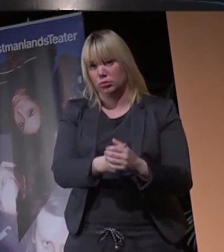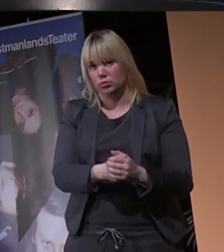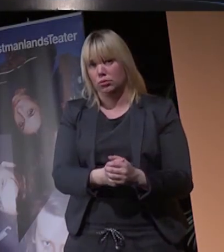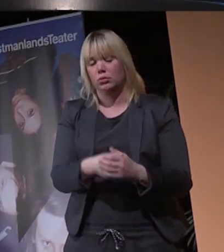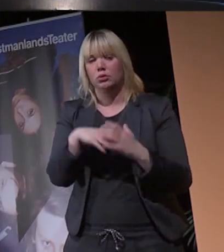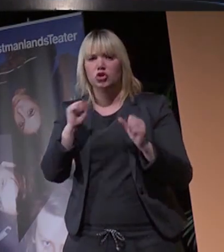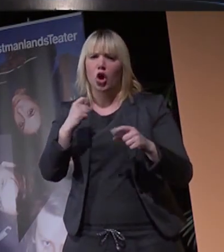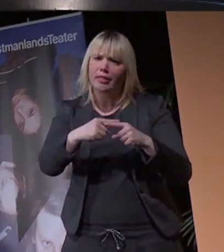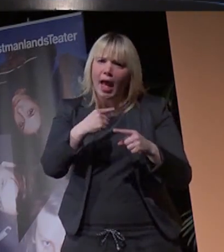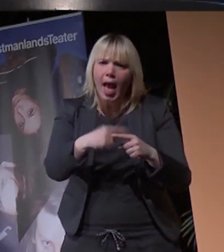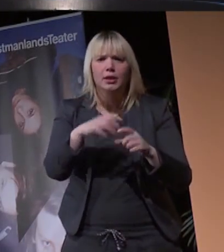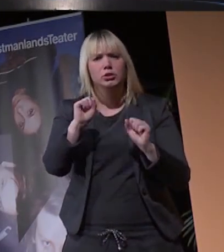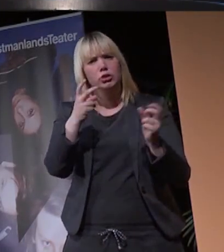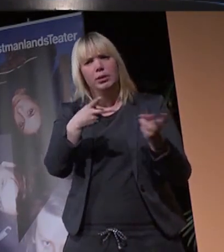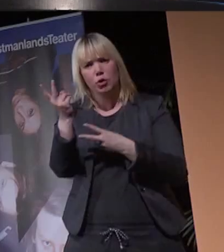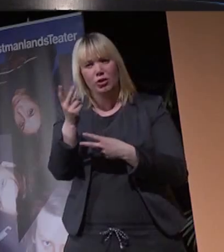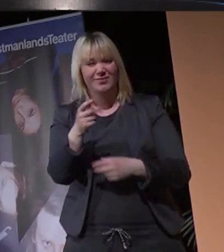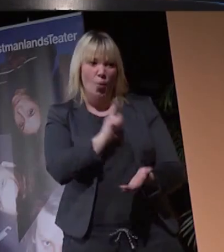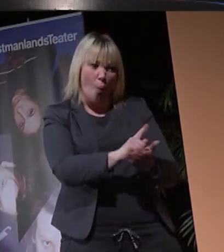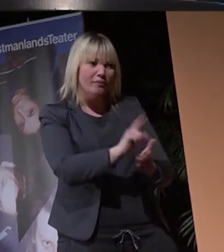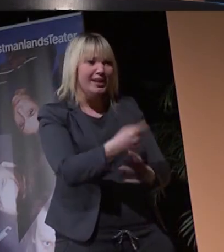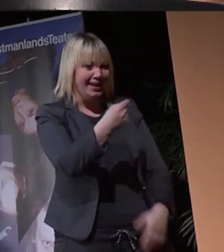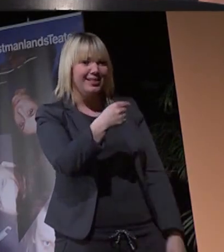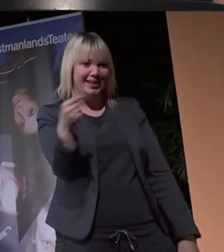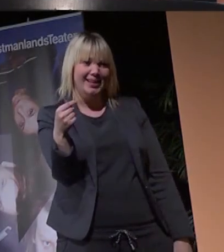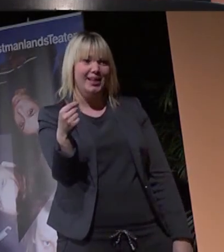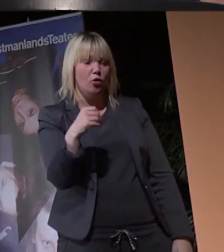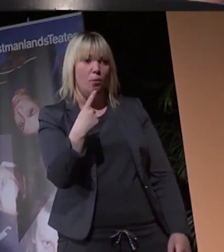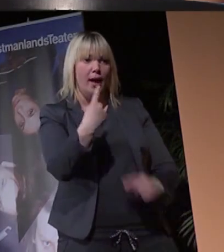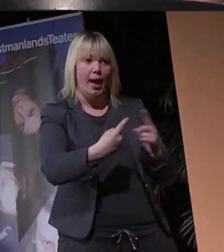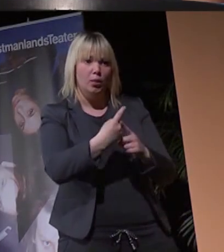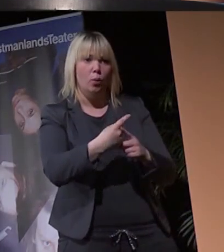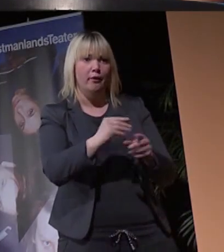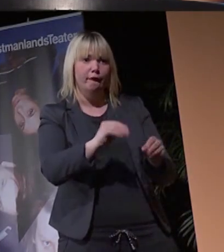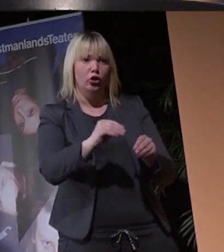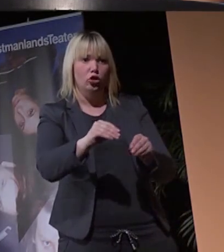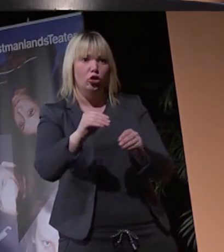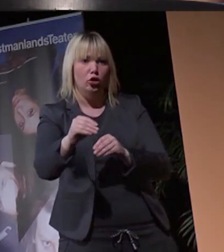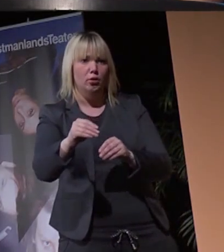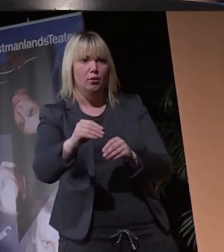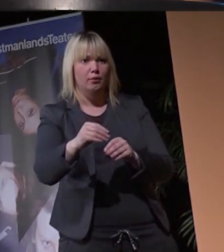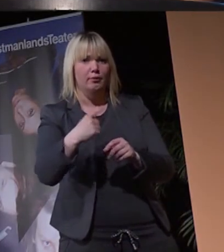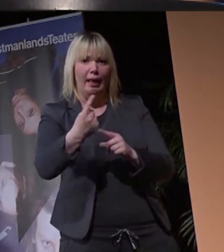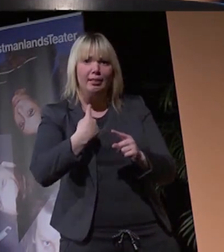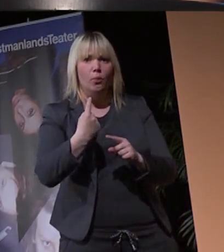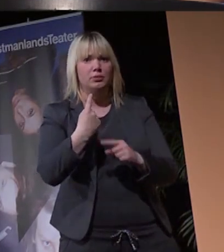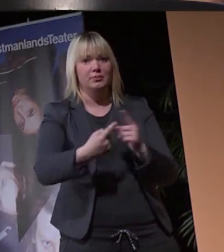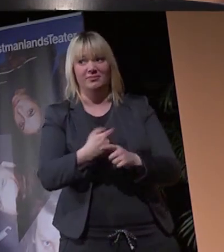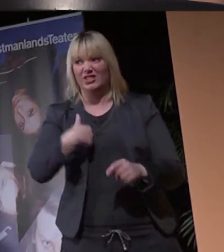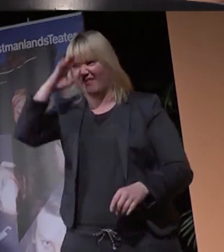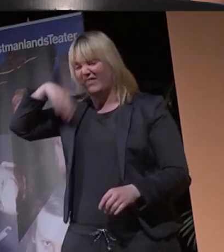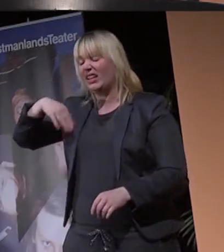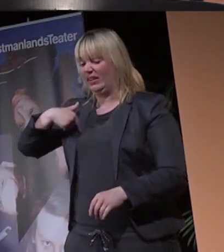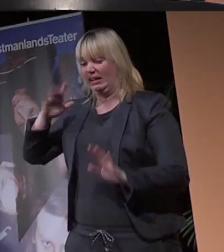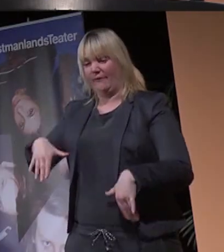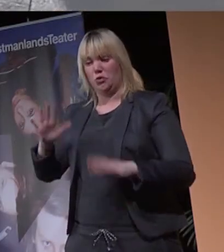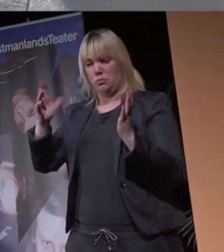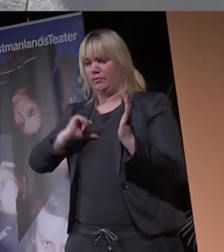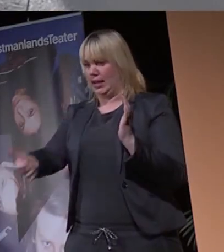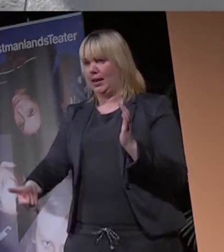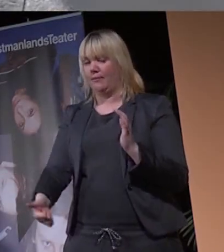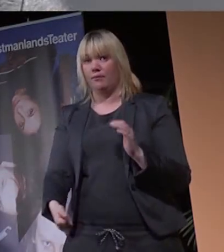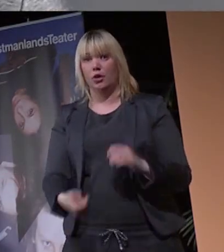var ju generaldirektör fram till för 7 månader sedan. Då försökte jag diskutera det med mitt departement. Alla skulle känna på det. Ja,